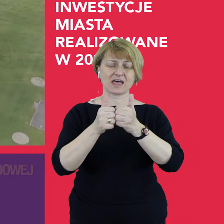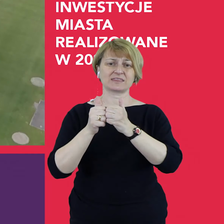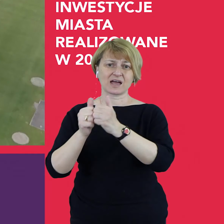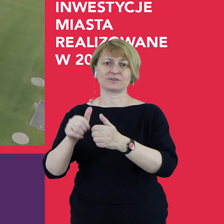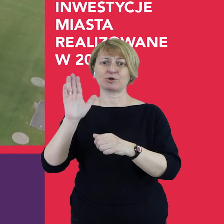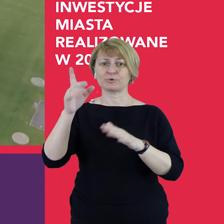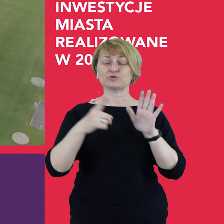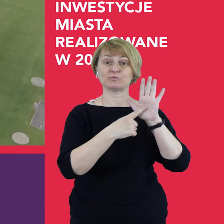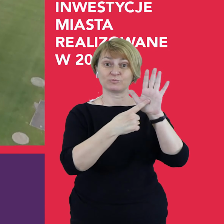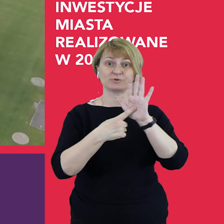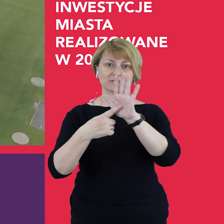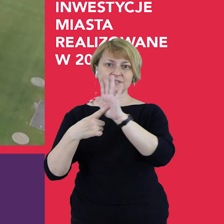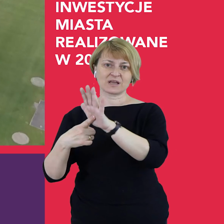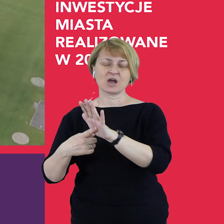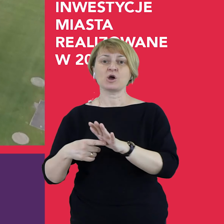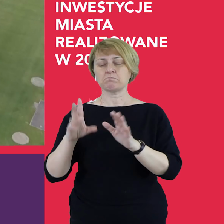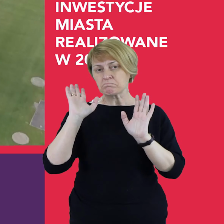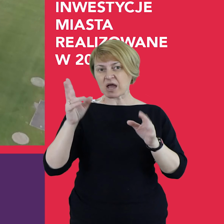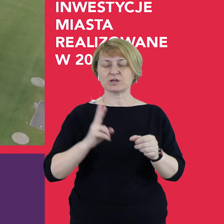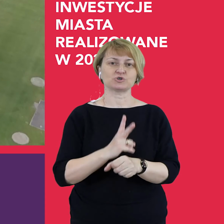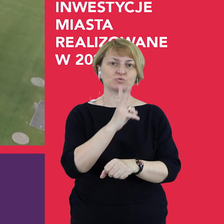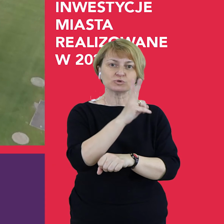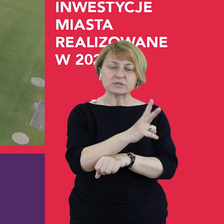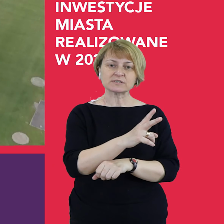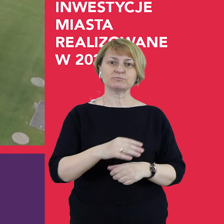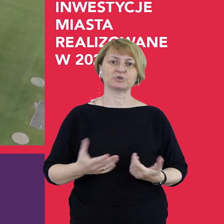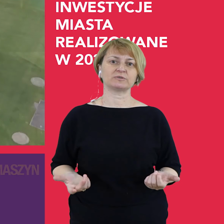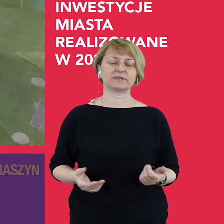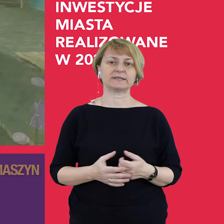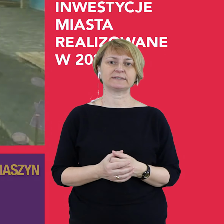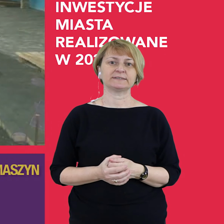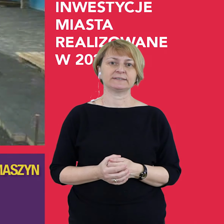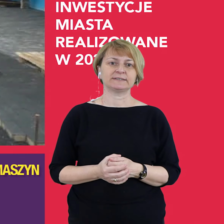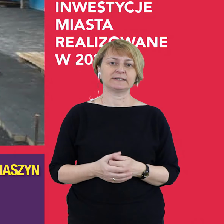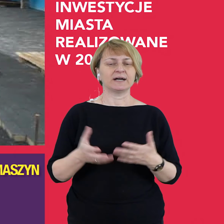my je będziemy przedstawiać i Państwu oczywiście to udostępnimy.